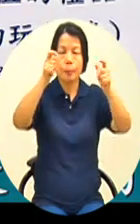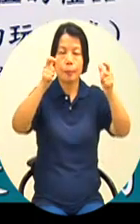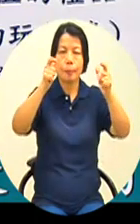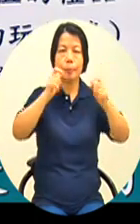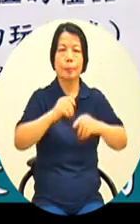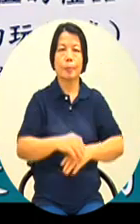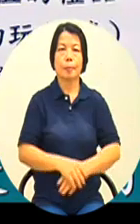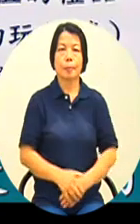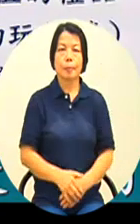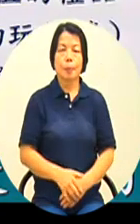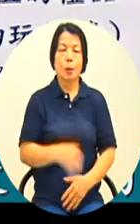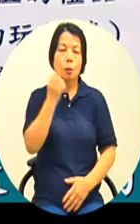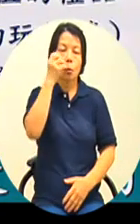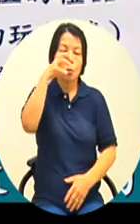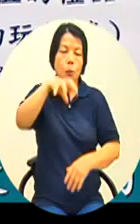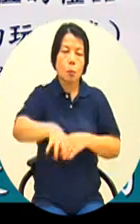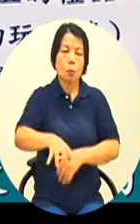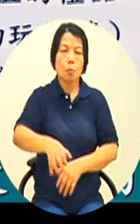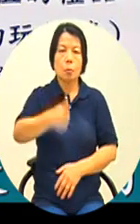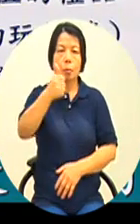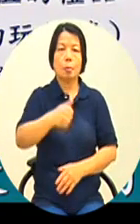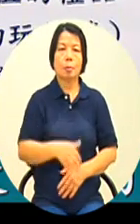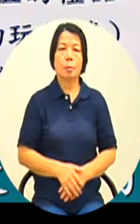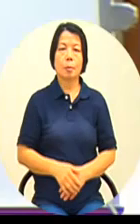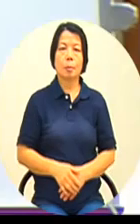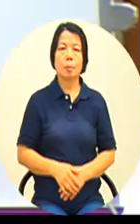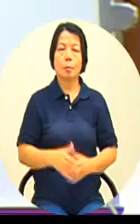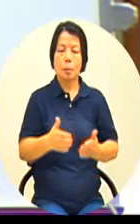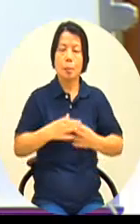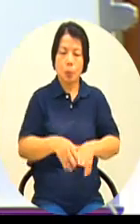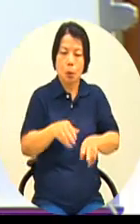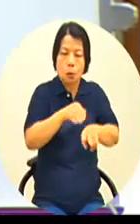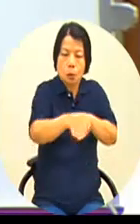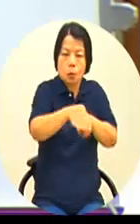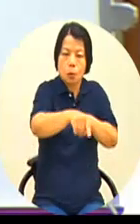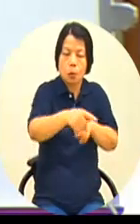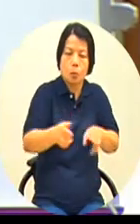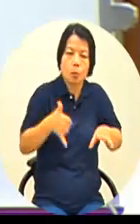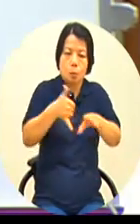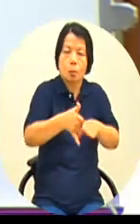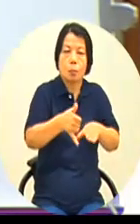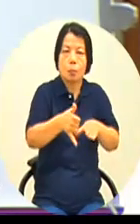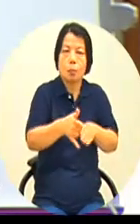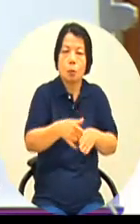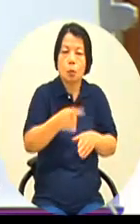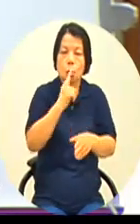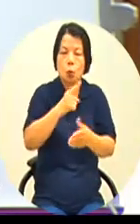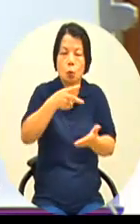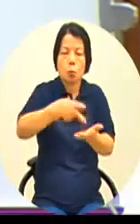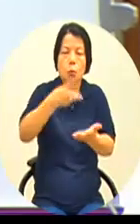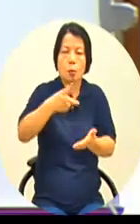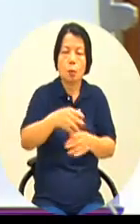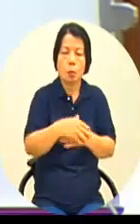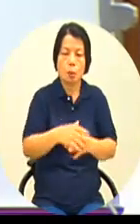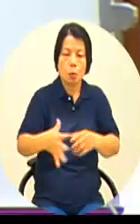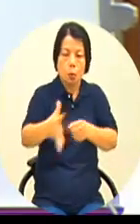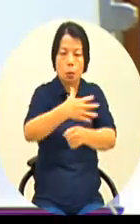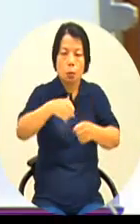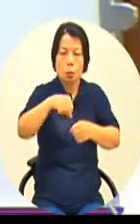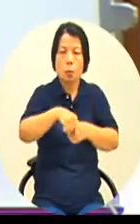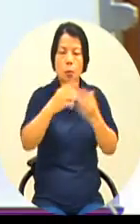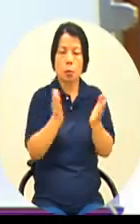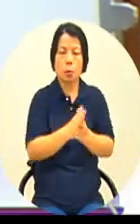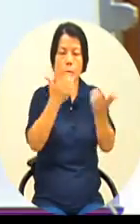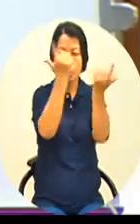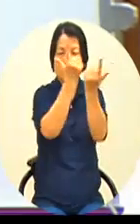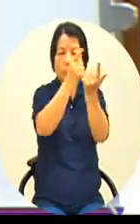我迄观光局长，你吼迄坐高铁，我一直讲两届啊，为什么全台湾都是台北